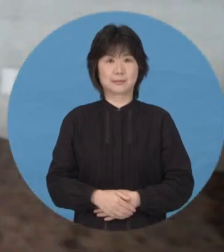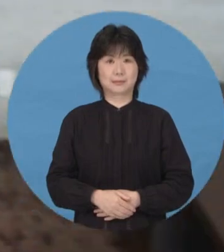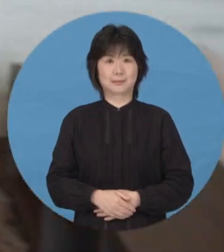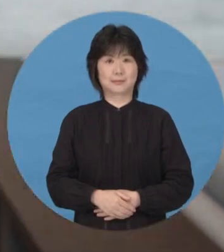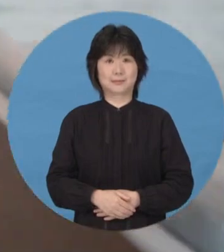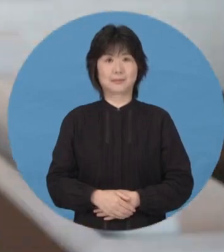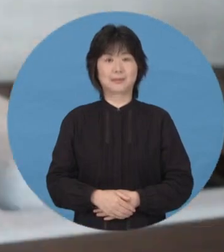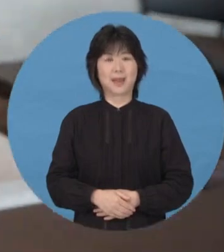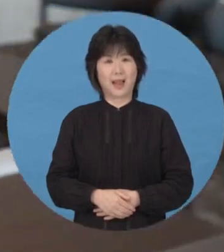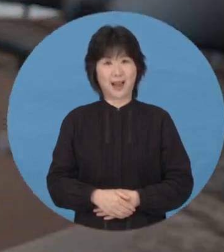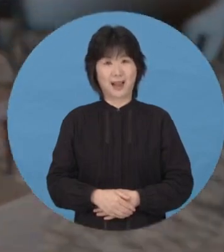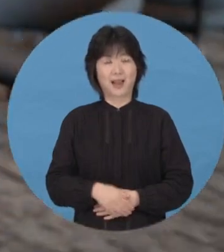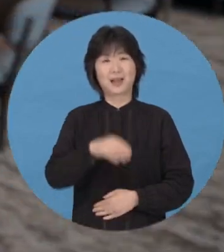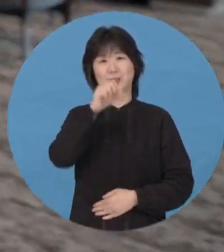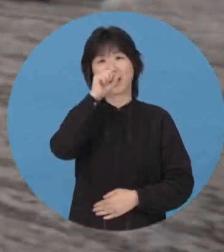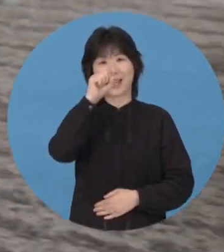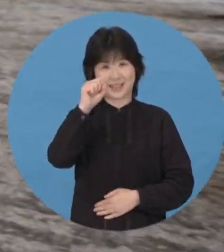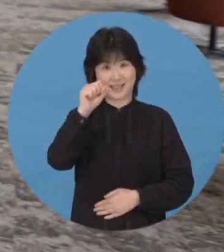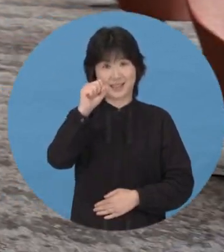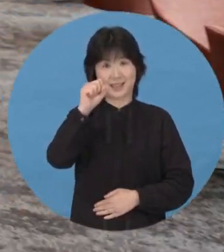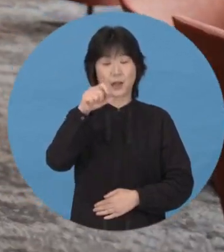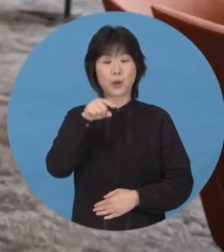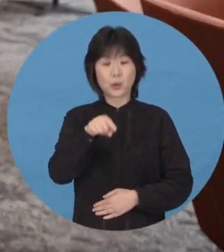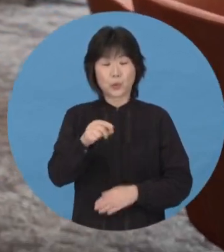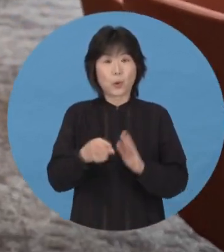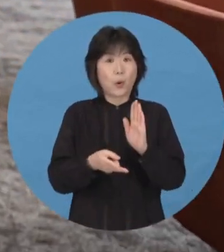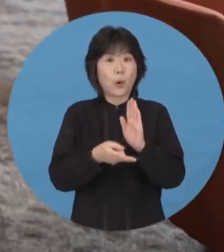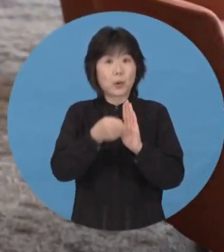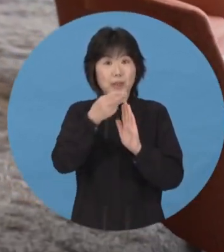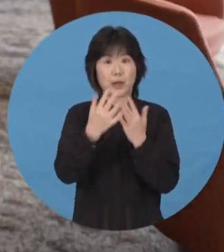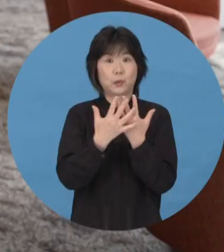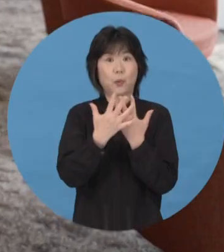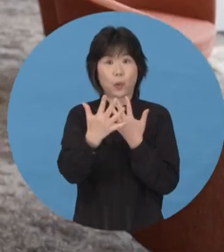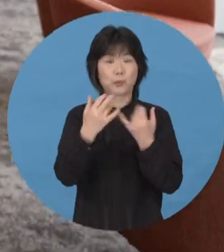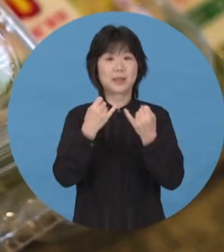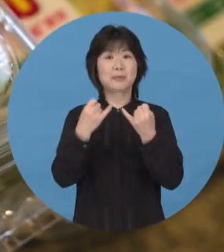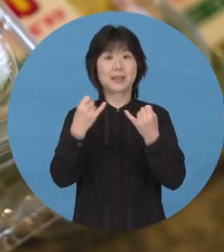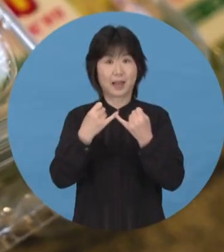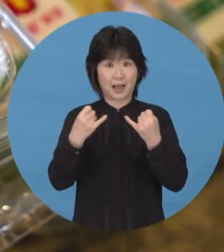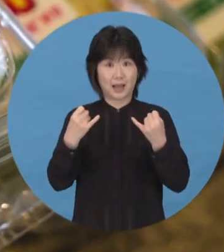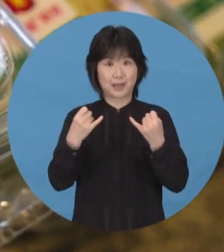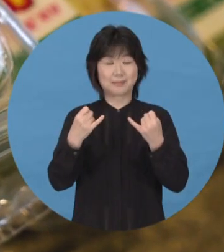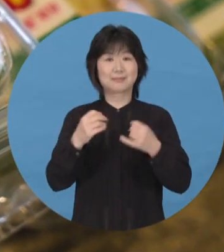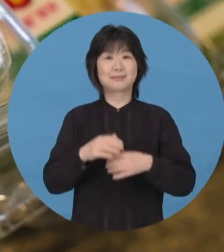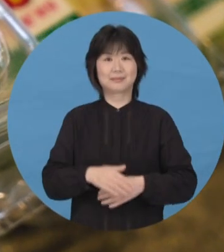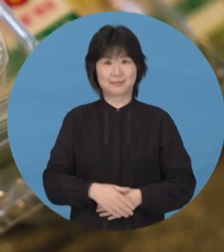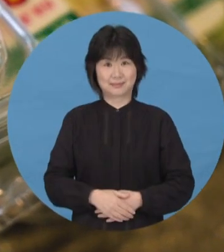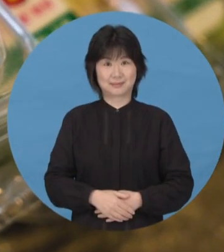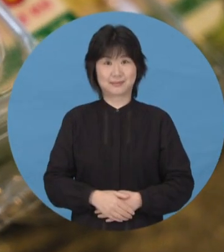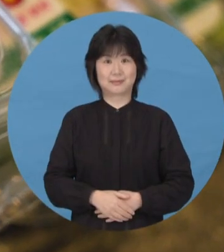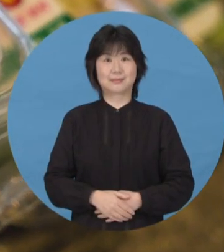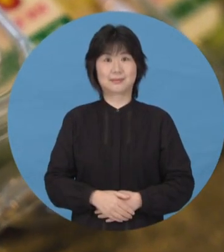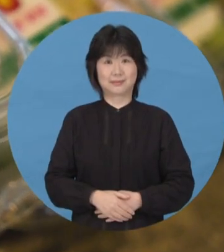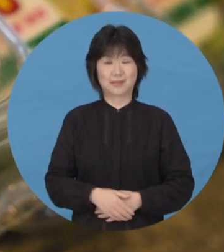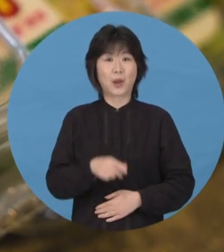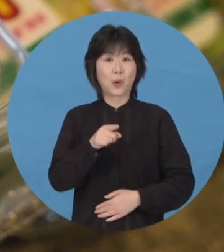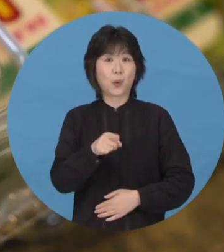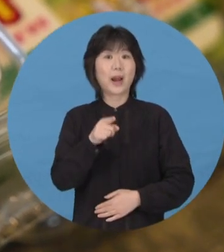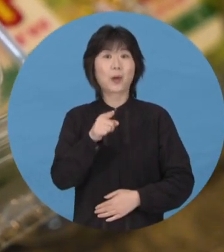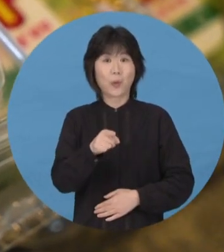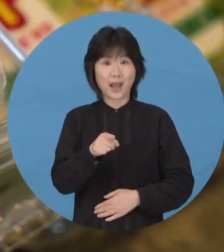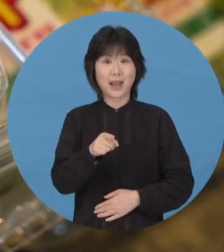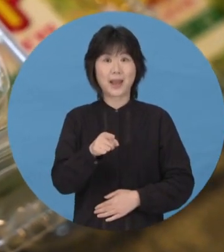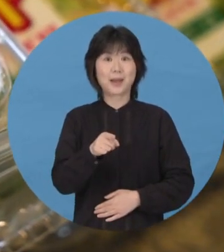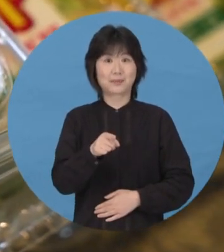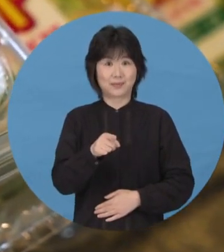うわー素敵、ホテルのロビーみたい。これですよ、これ。ブロッコリ